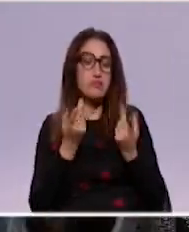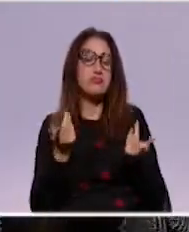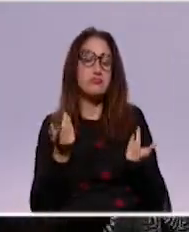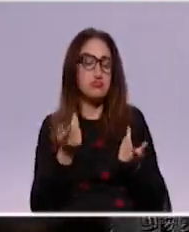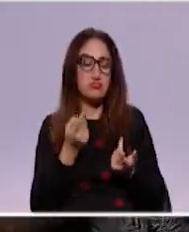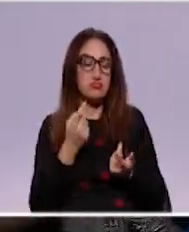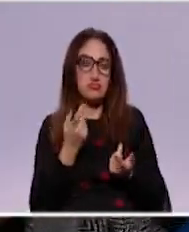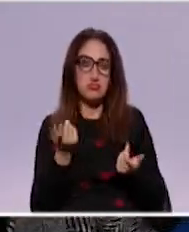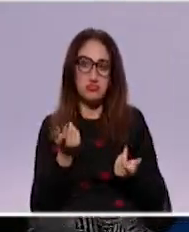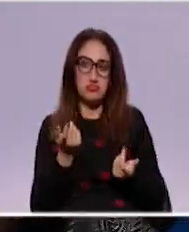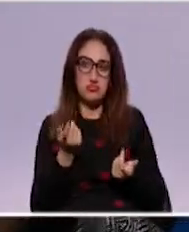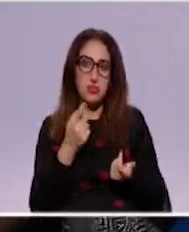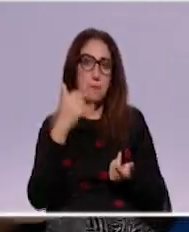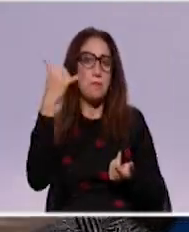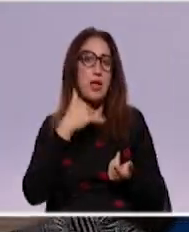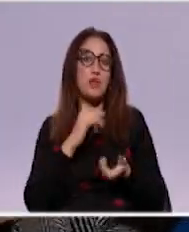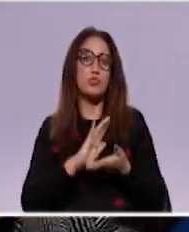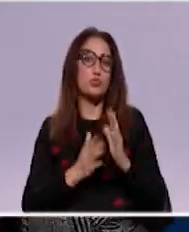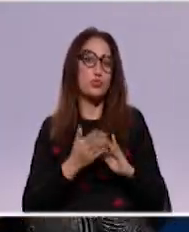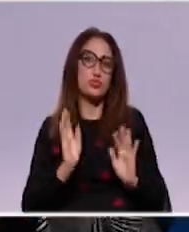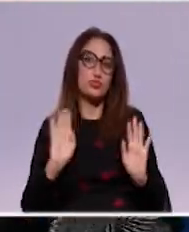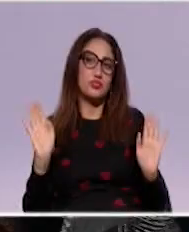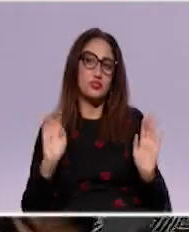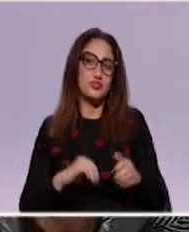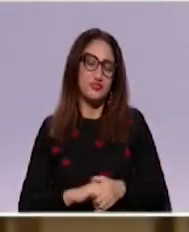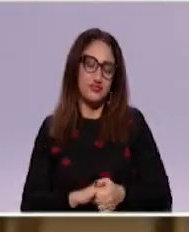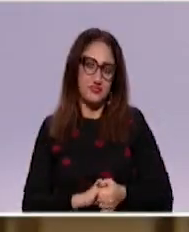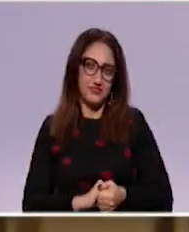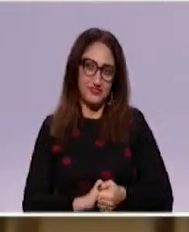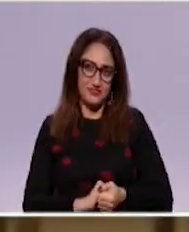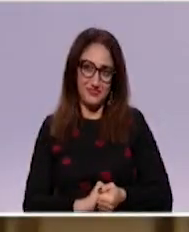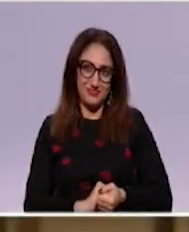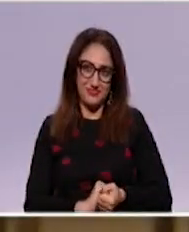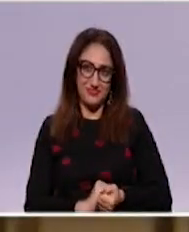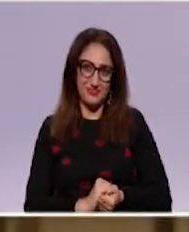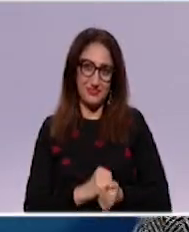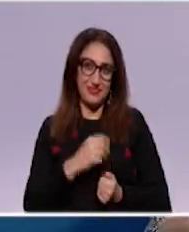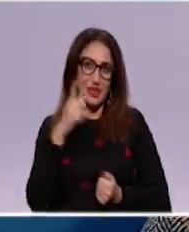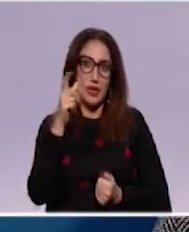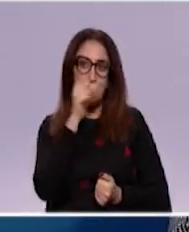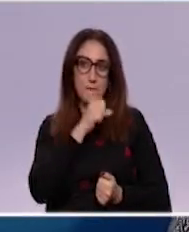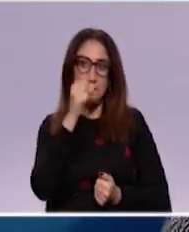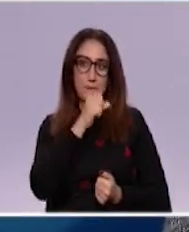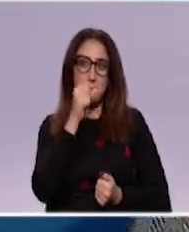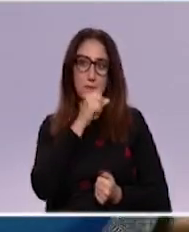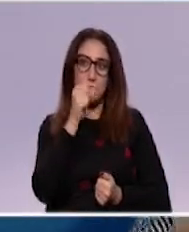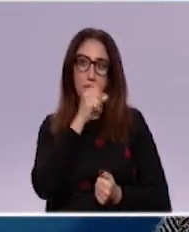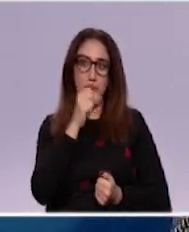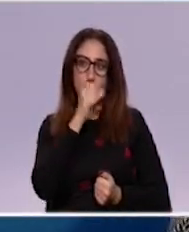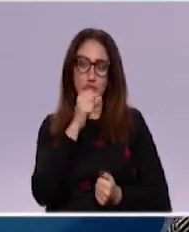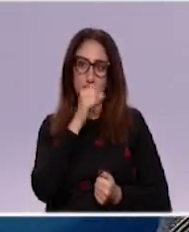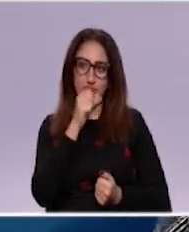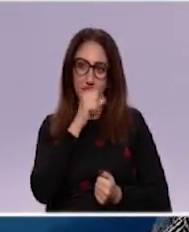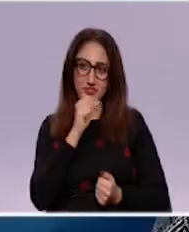فالحمد لله ما بيكلمونيش، يبقى كل حاجه كويسه. طب الحمد لله. عمرو دياب بيسال عليك؟ ما انت الناس كلها